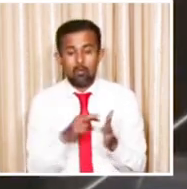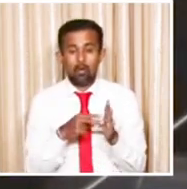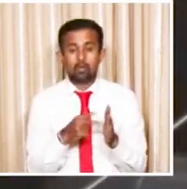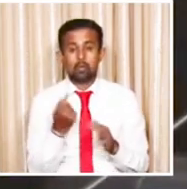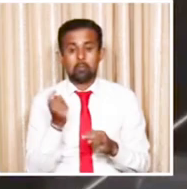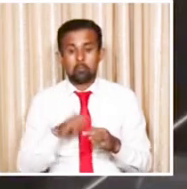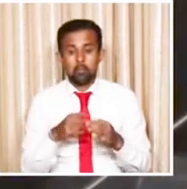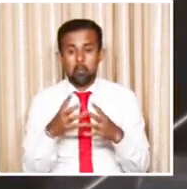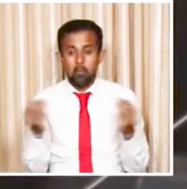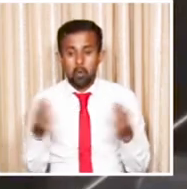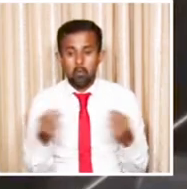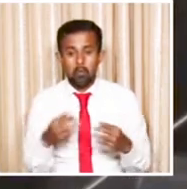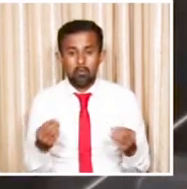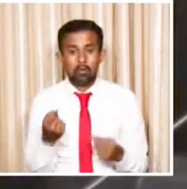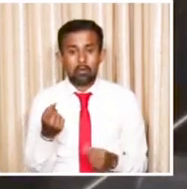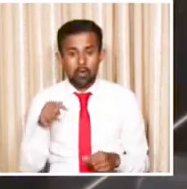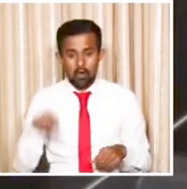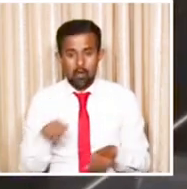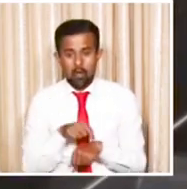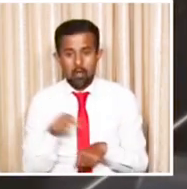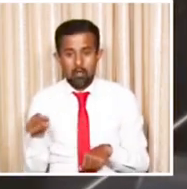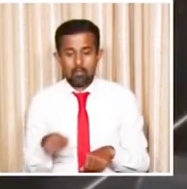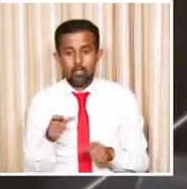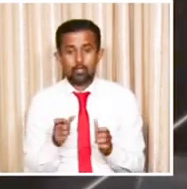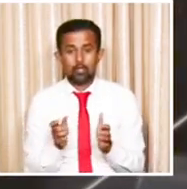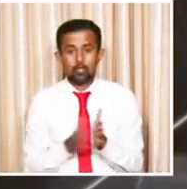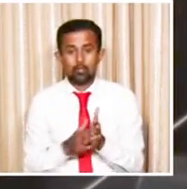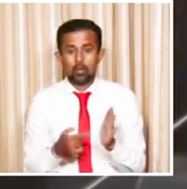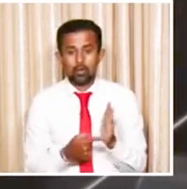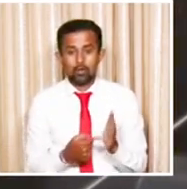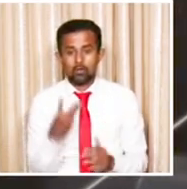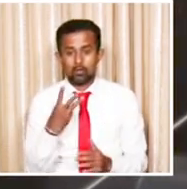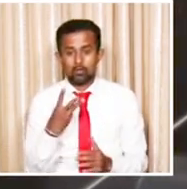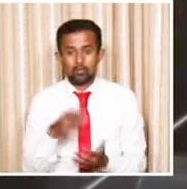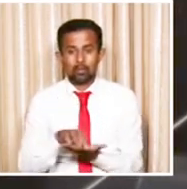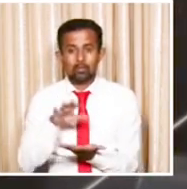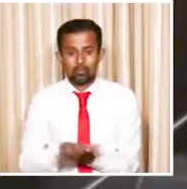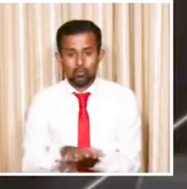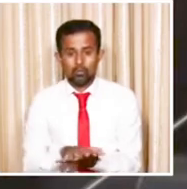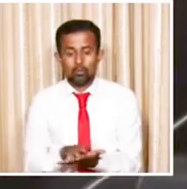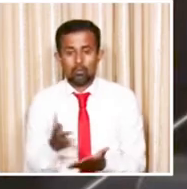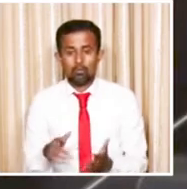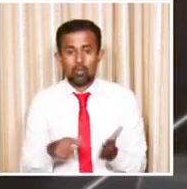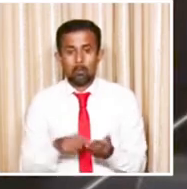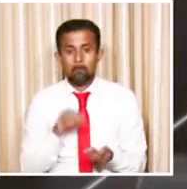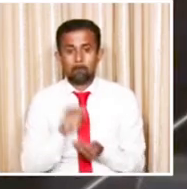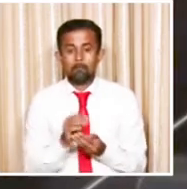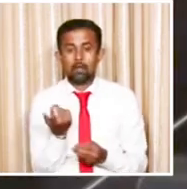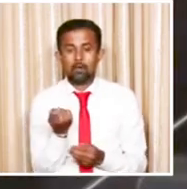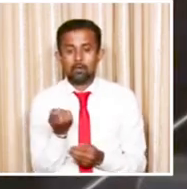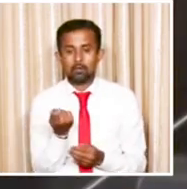හදාගෙන එනකොට ඊයේ අද දවසේදී මුදල් කමිටුවේ ට්‍රිලියන 3ක් අනුමත කරා කියලා භාණ්ඩාගාර මුදල්